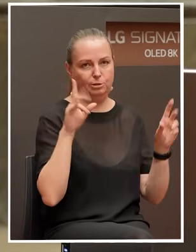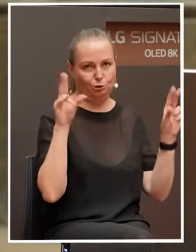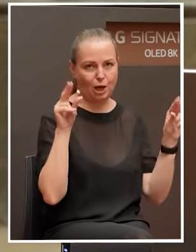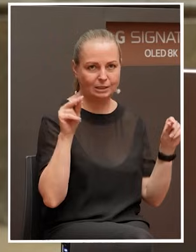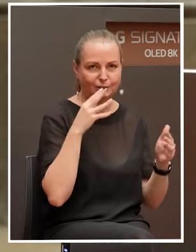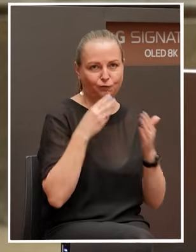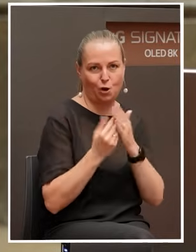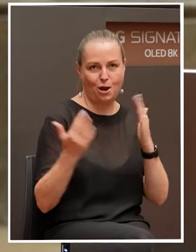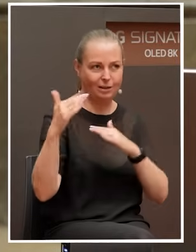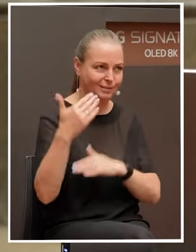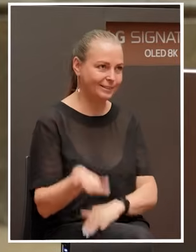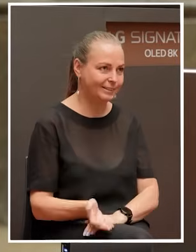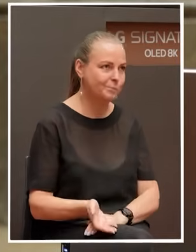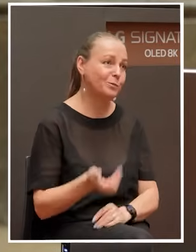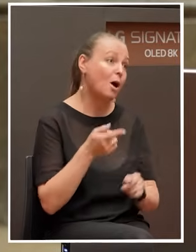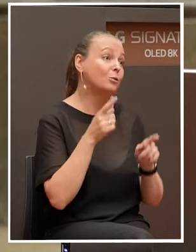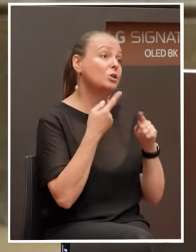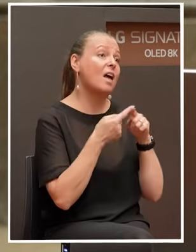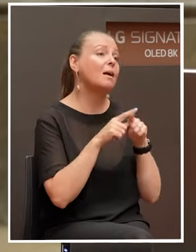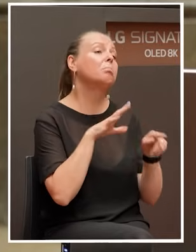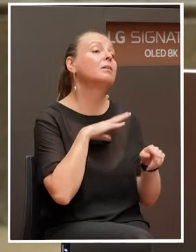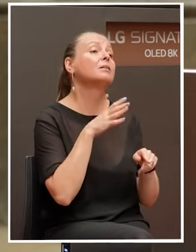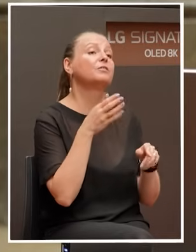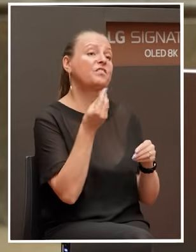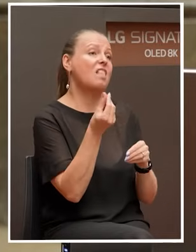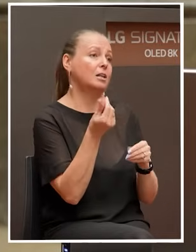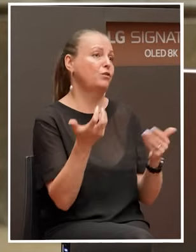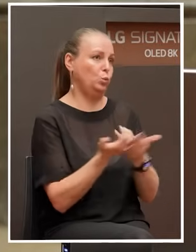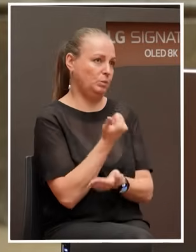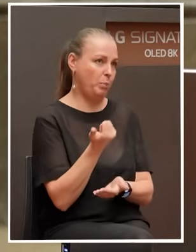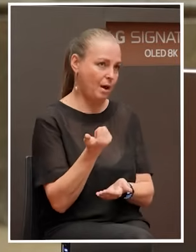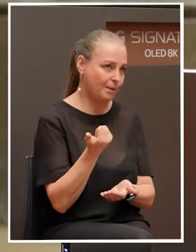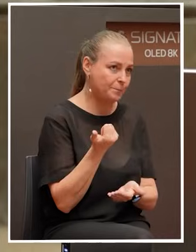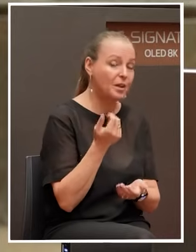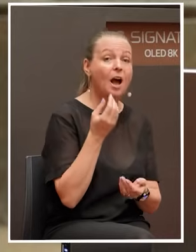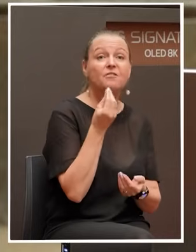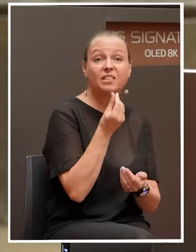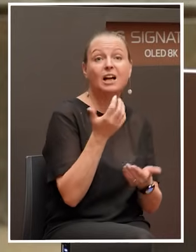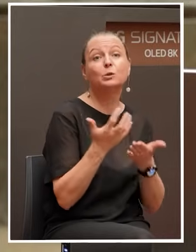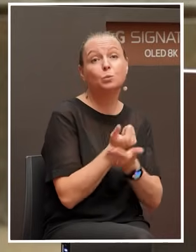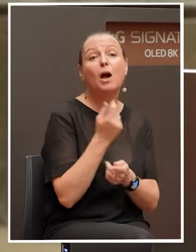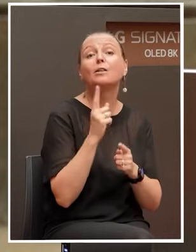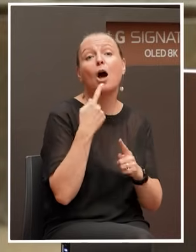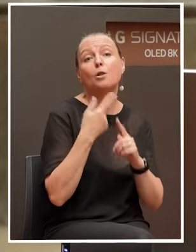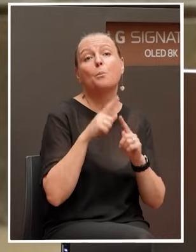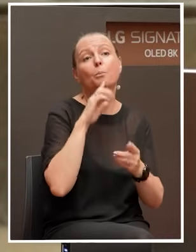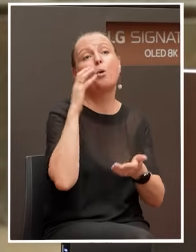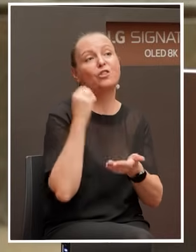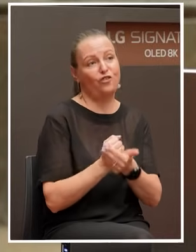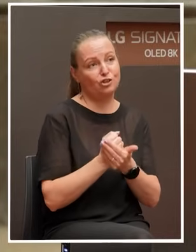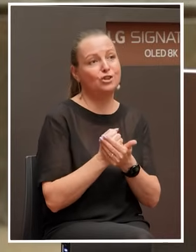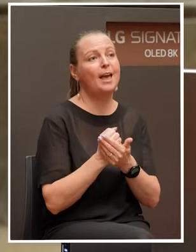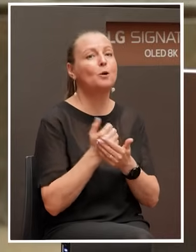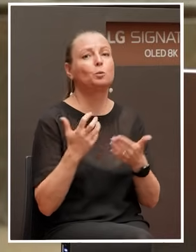Итак, это еще и финансовый успех. Но финансовый успех является лишь подтверждением успеха